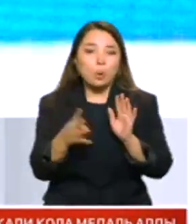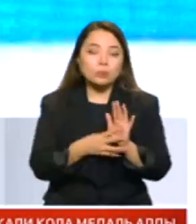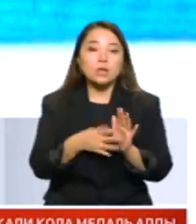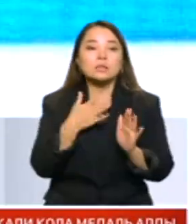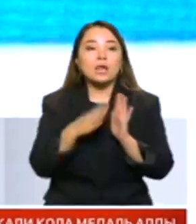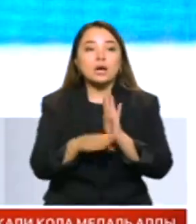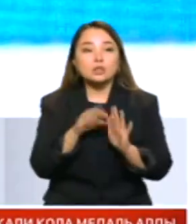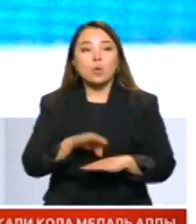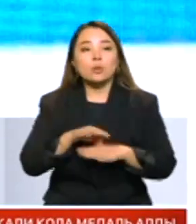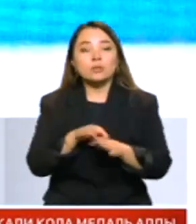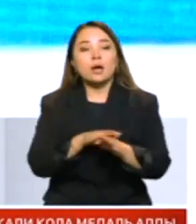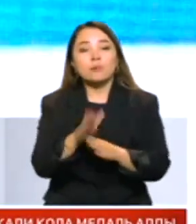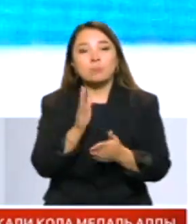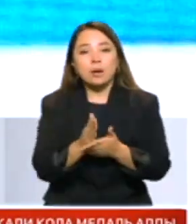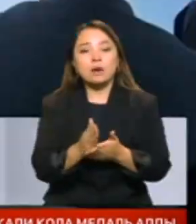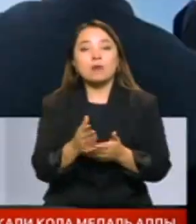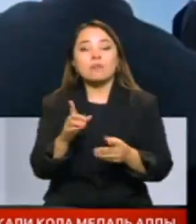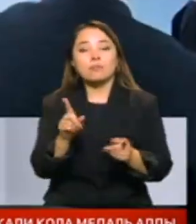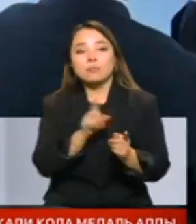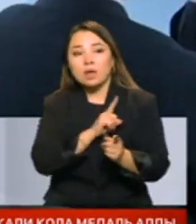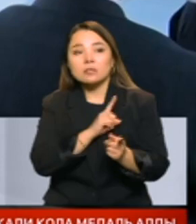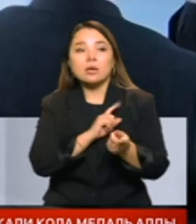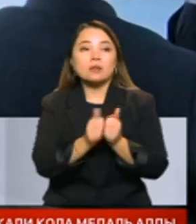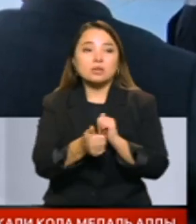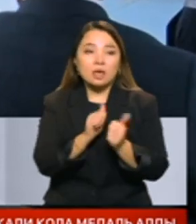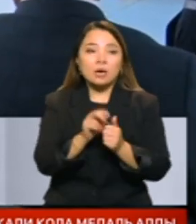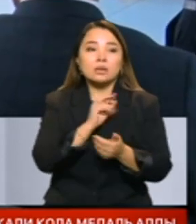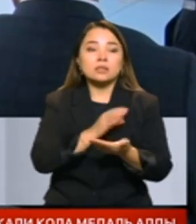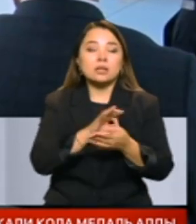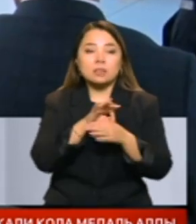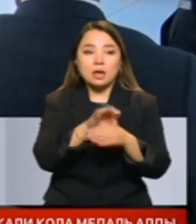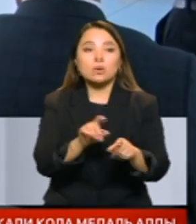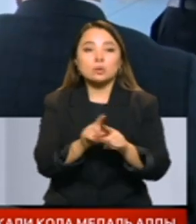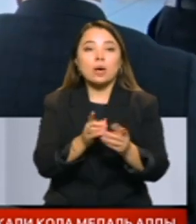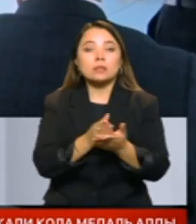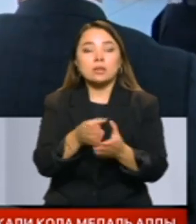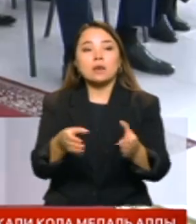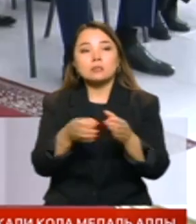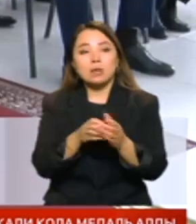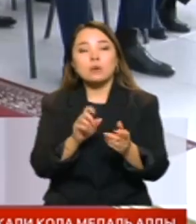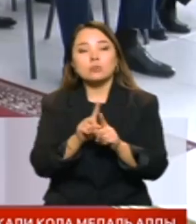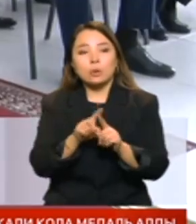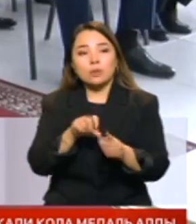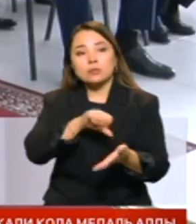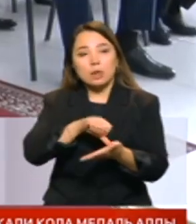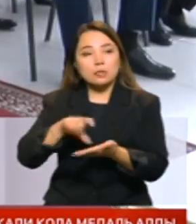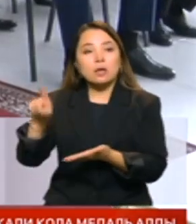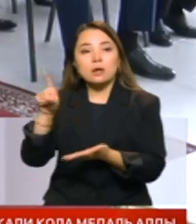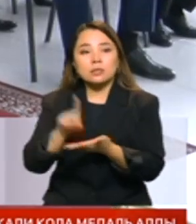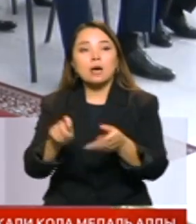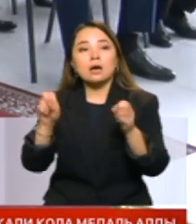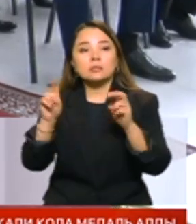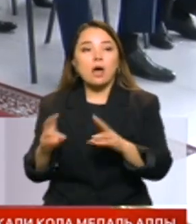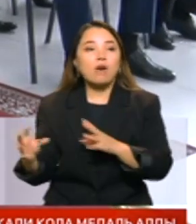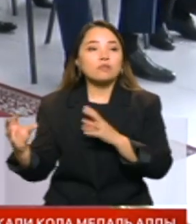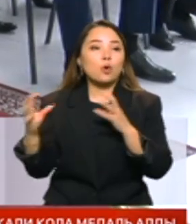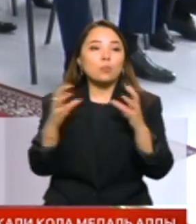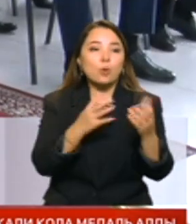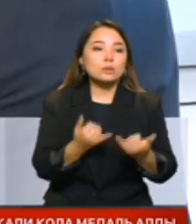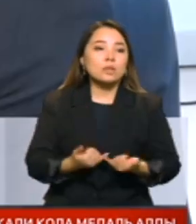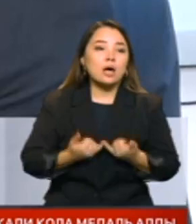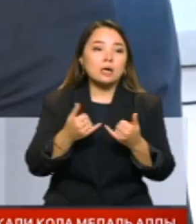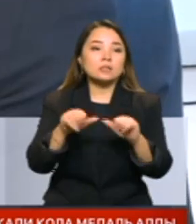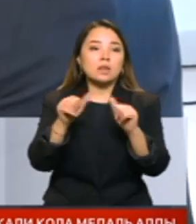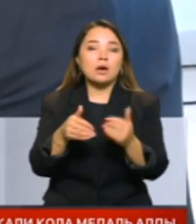учаскесі жұмыс істейді. Вахталық әдіспен қызмет ететін тұрғындарда саяси науқаннан қалыс қалмайды. Өйткені олар үшін арнайы автобустар